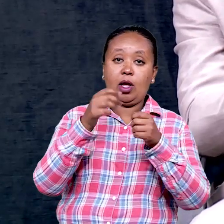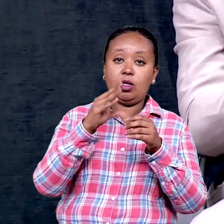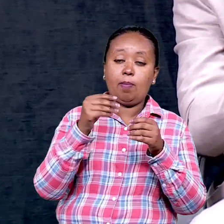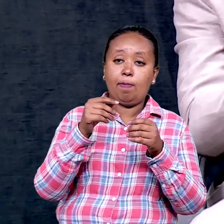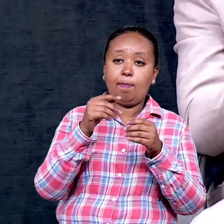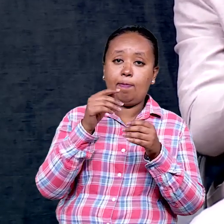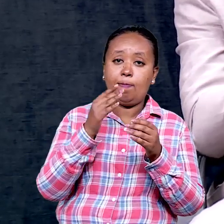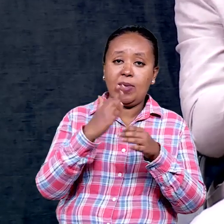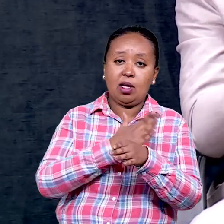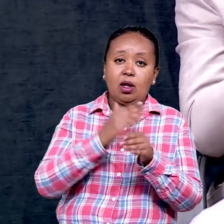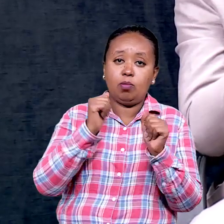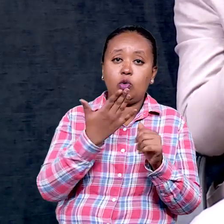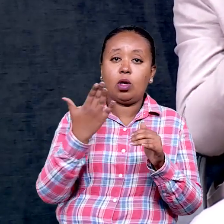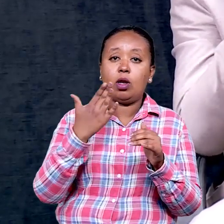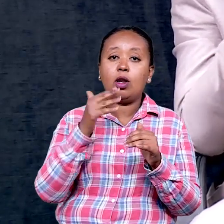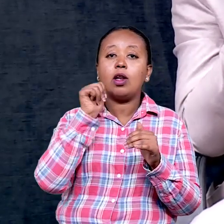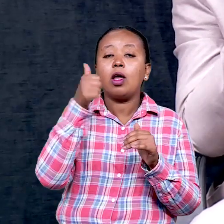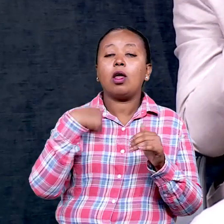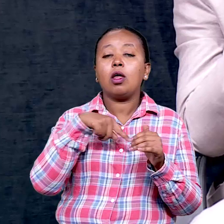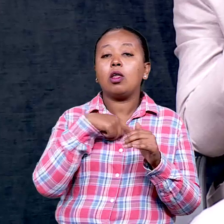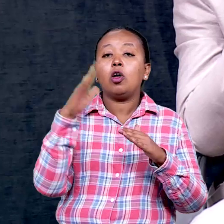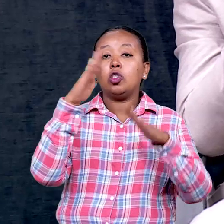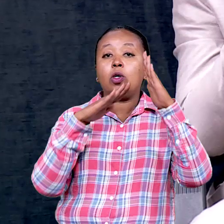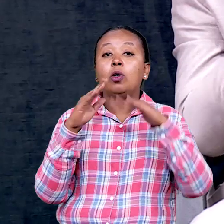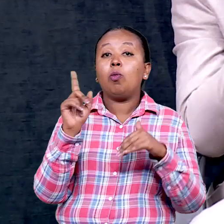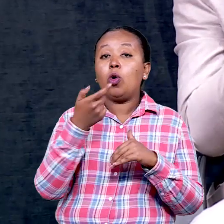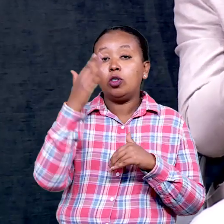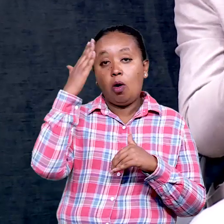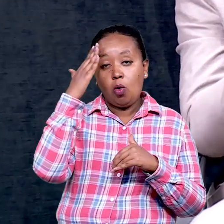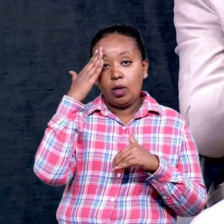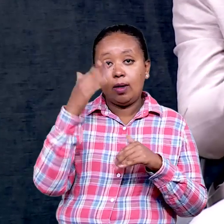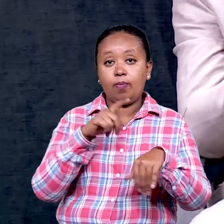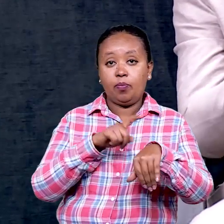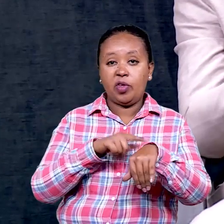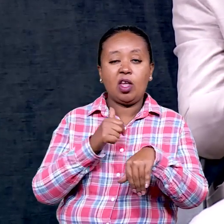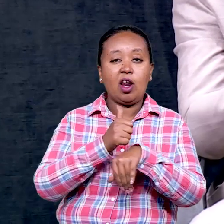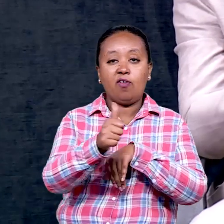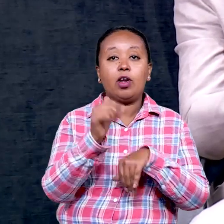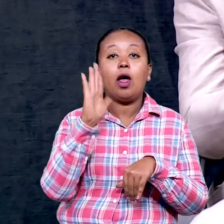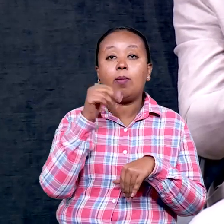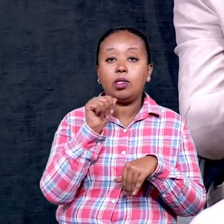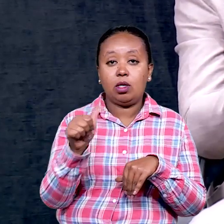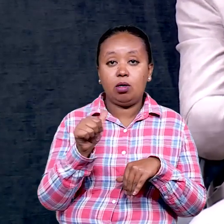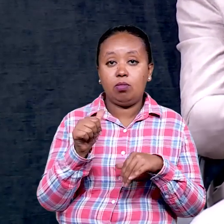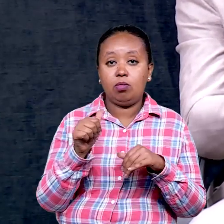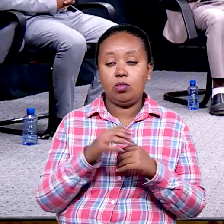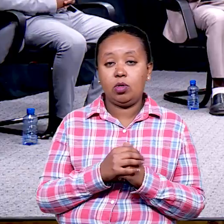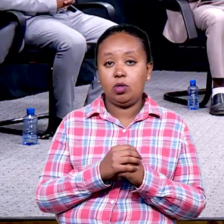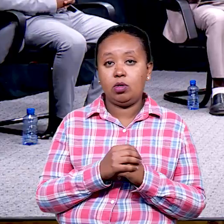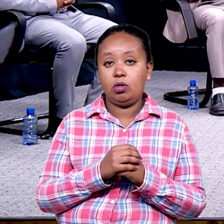መስተካከል ዛሬ ላይ ሲችሉ የማይስተካከሉ ነገሮች ነገኛው ችግር እንደሆኑ አውቀን ጊዜው የረፈደ አይመስለኝም።